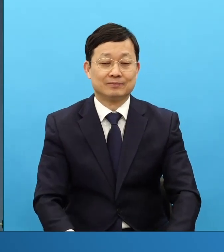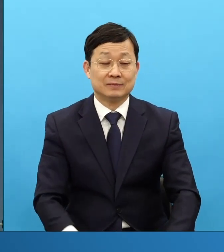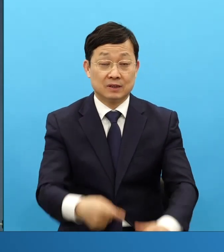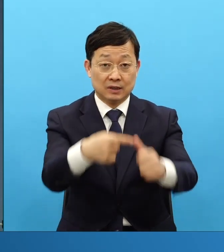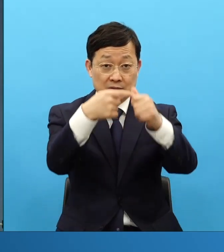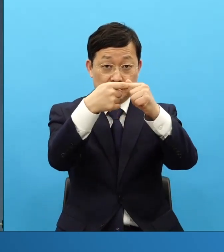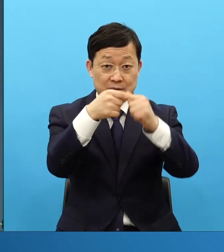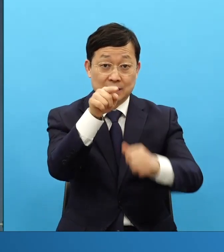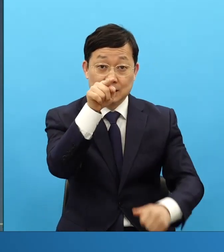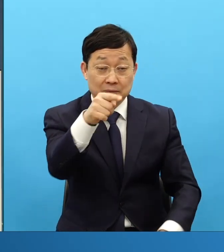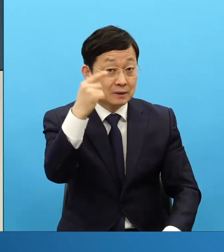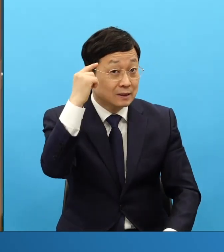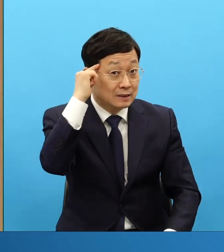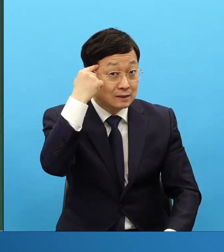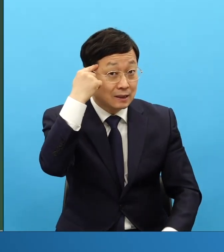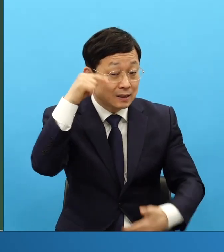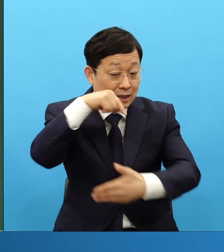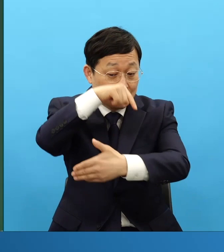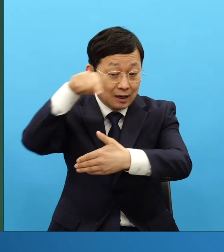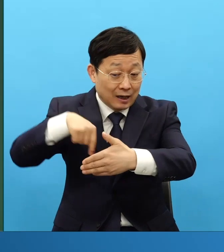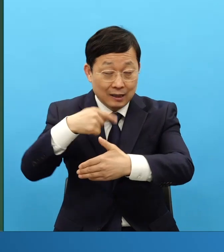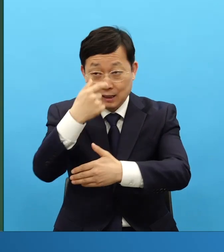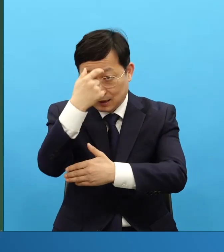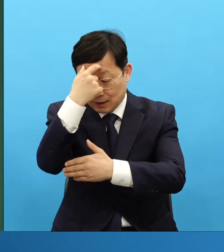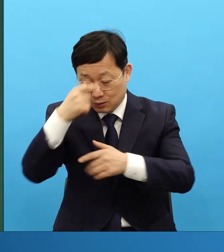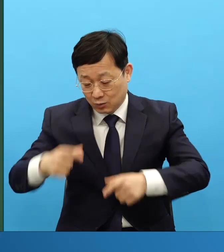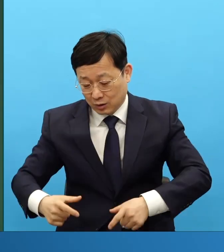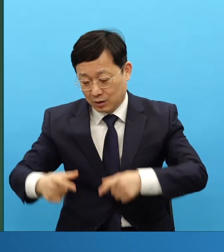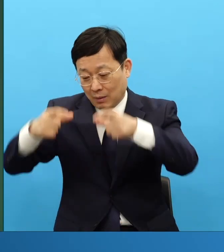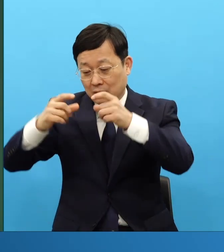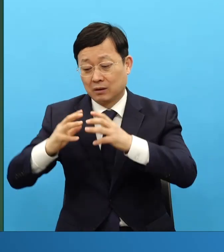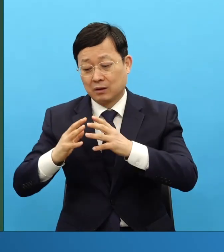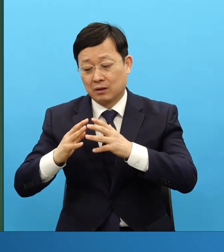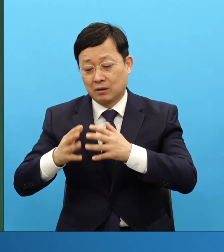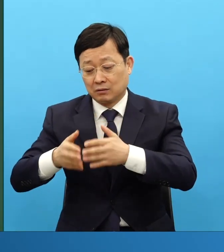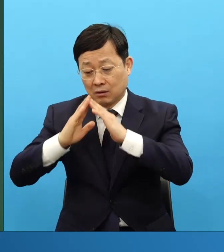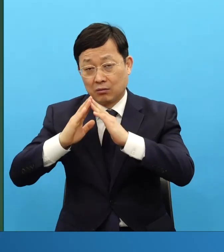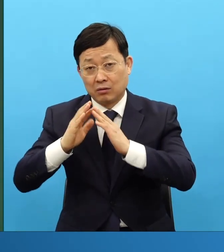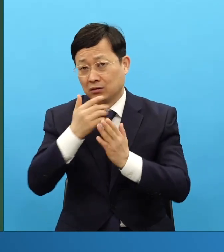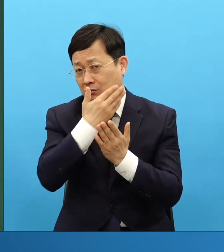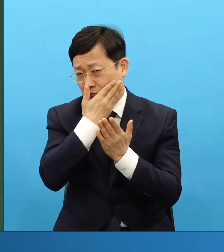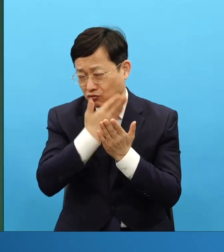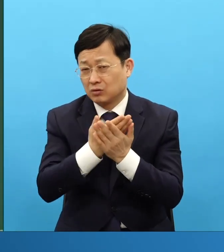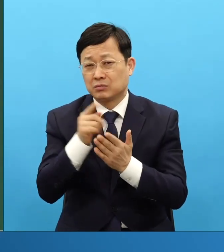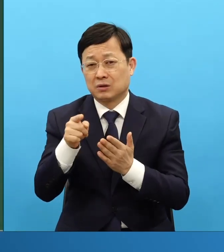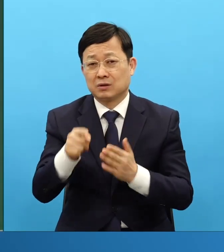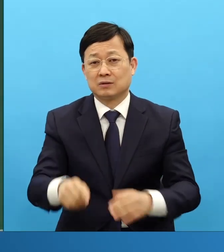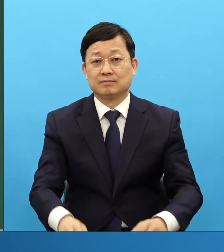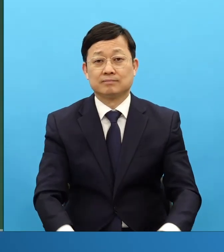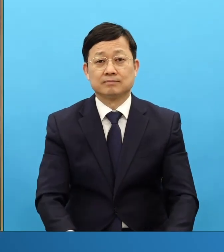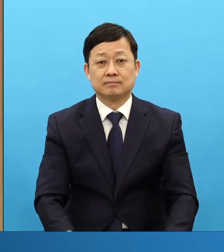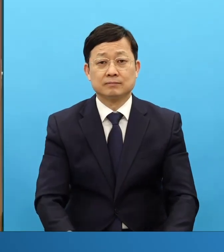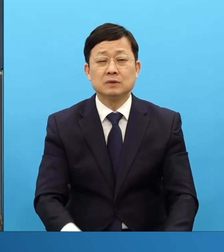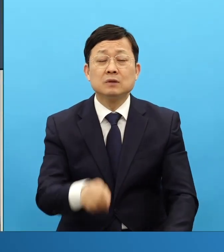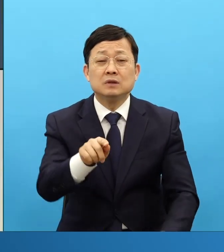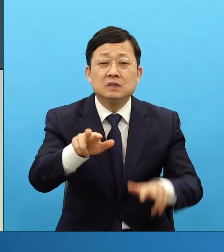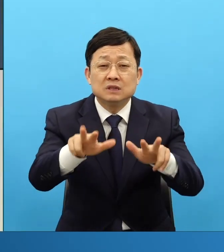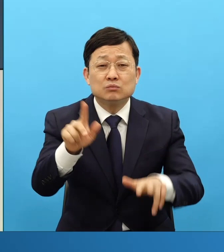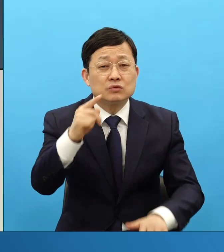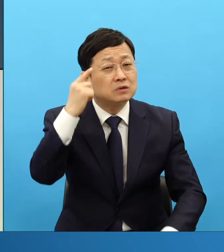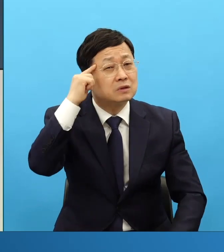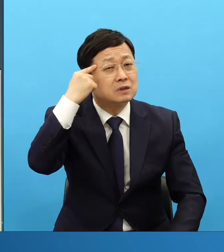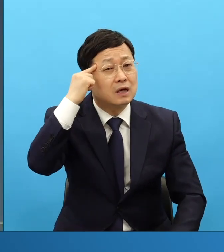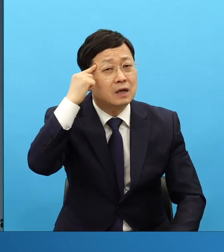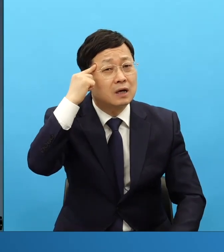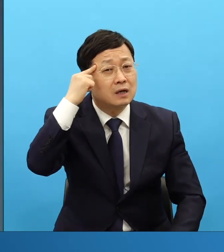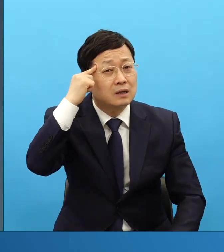예, 생각. in your thoughts. 이게 굉장히 중요해요. This is very important. 여러분이 어떤 생각 갖고 있냐